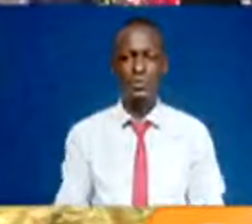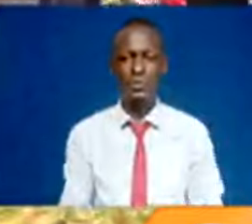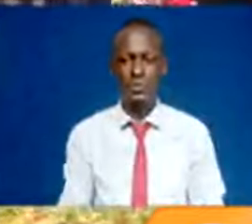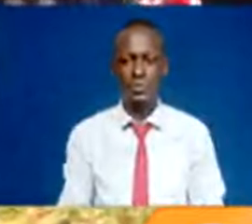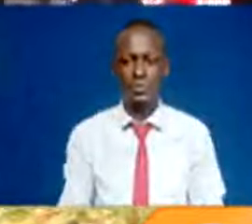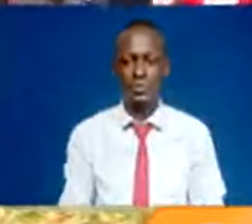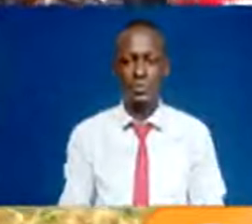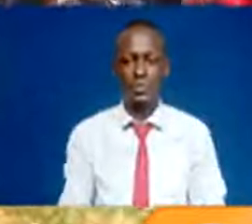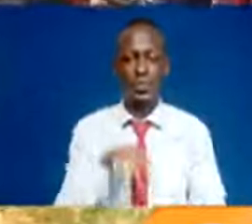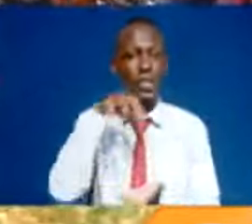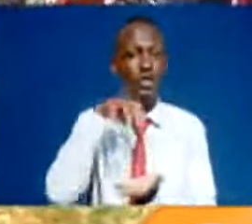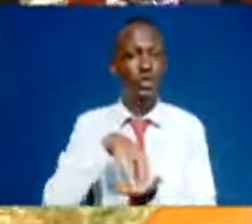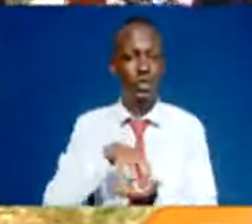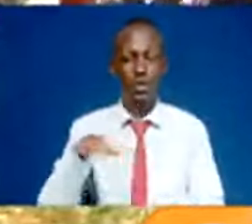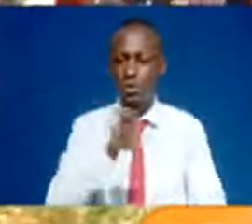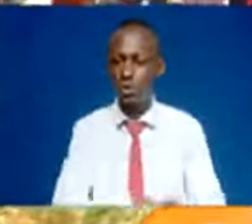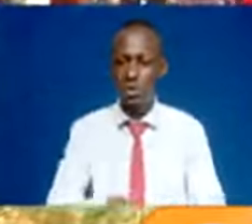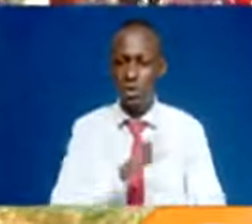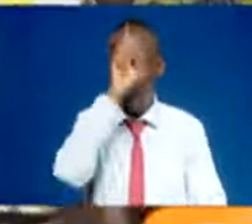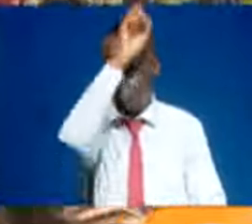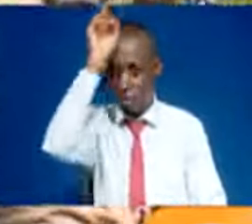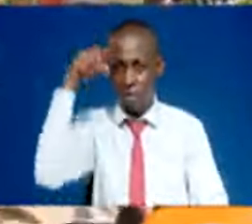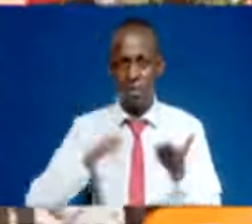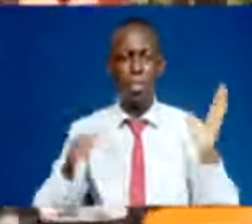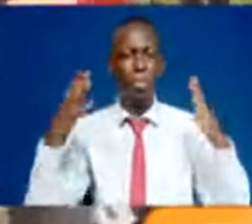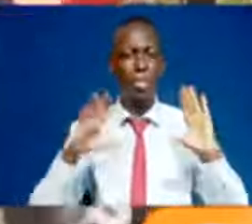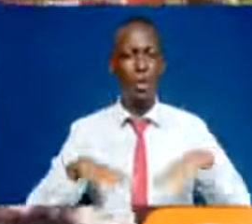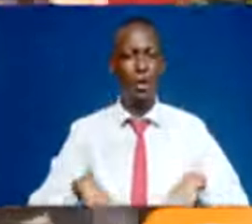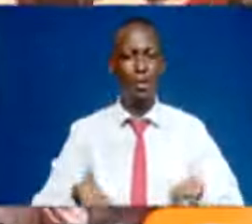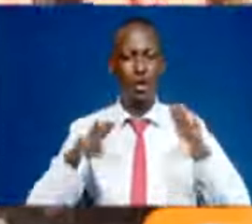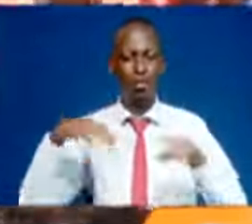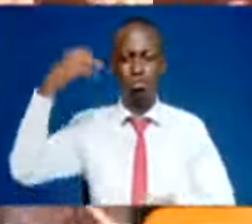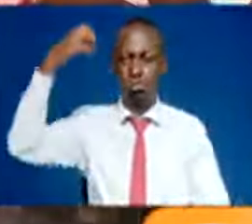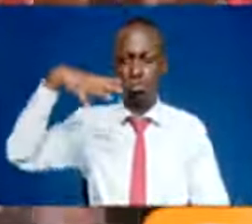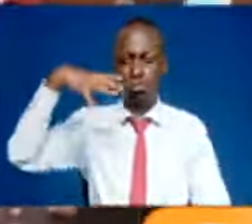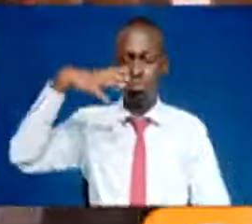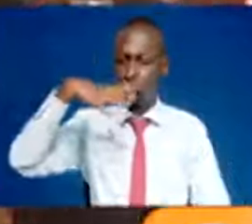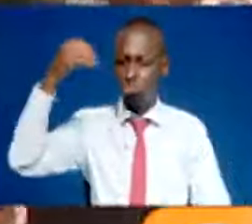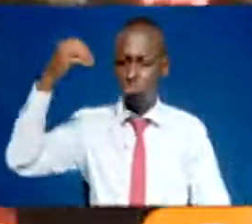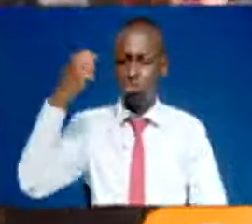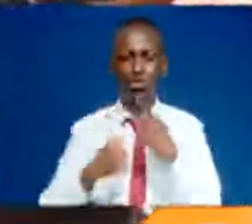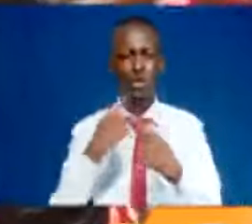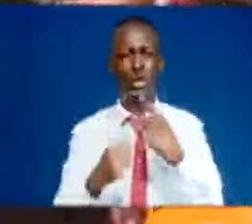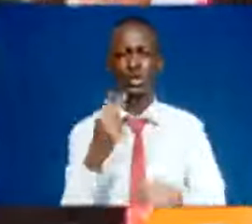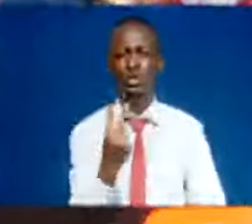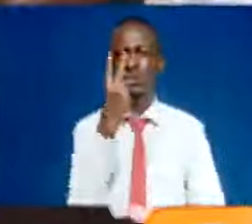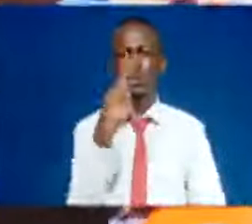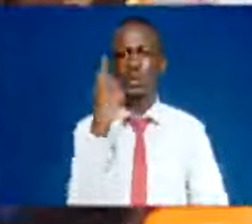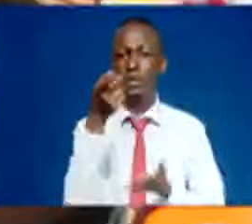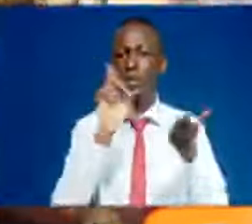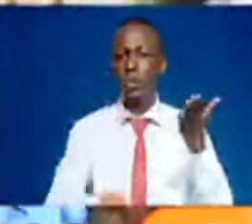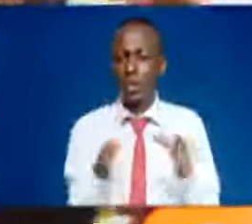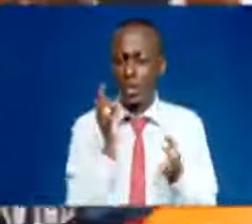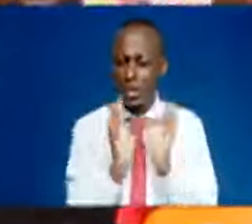Ndiyo taswira kamili katika kijiji hiki. Wenyeji wanasema kwamba wamekuwa kwenye giza kwa takriban zaidi ya miaka miwili, na wanasema kwamba